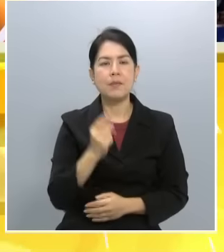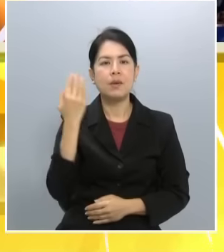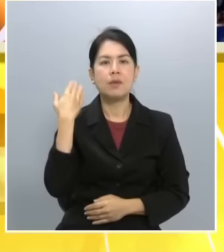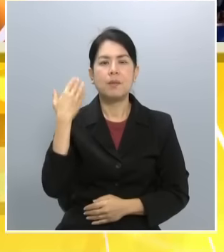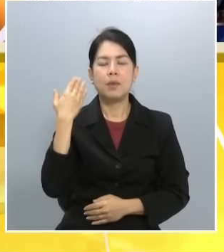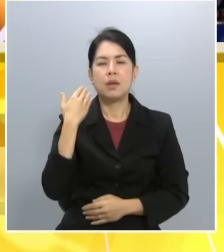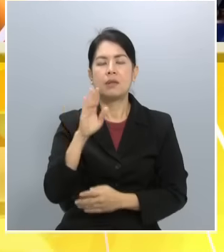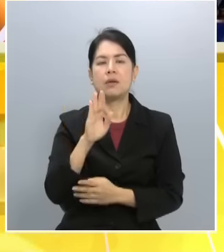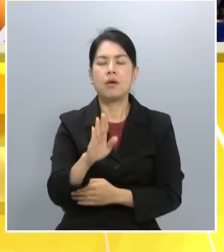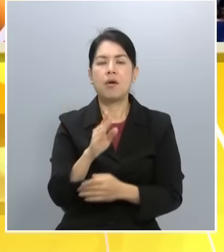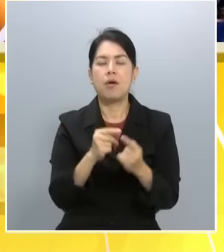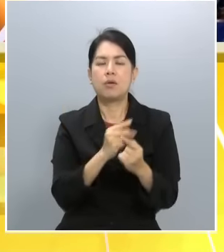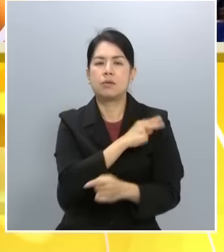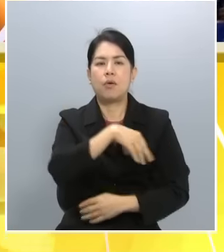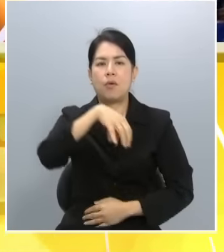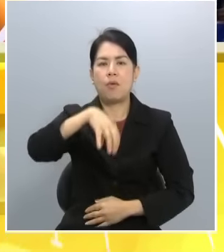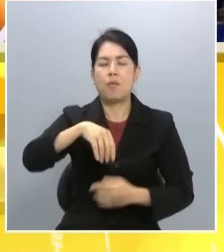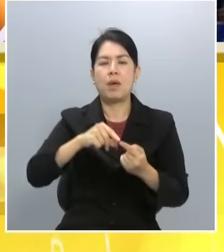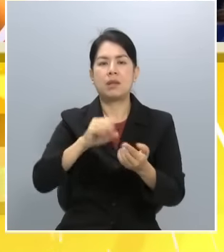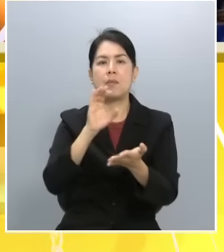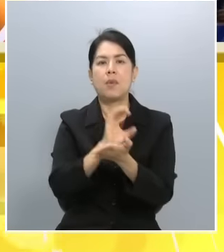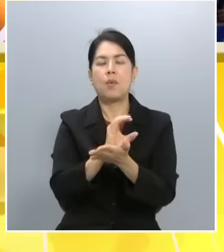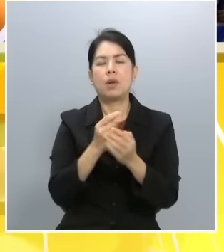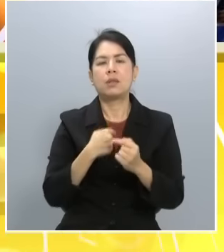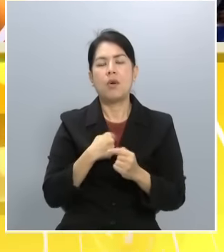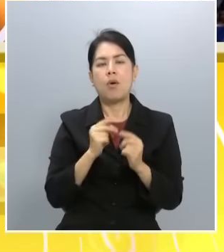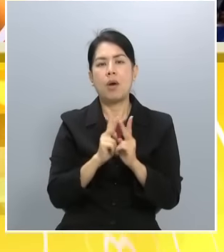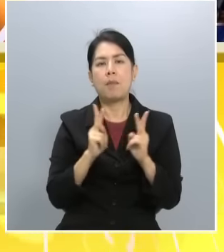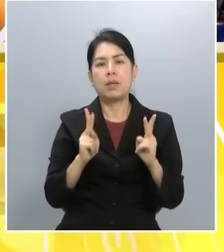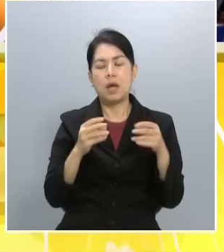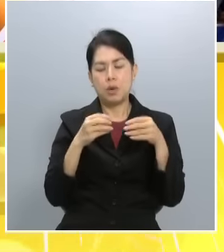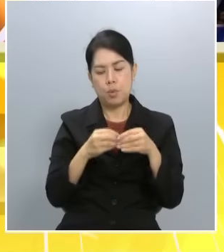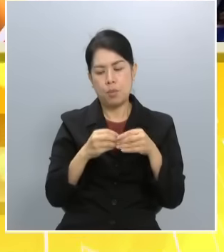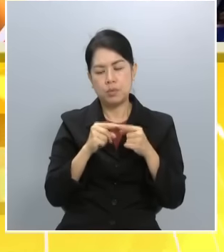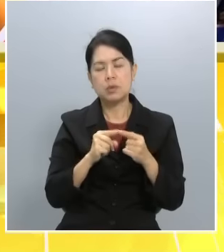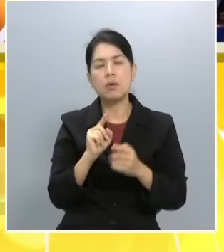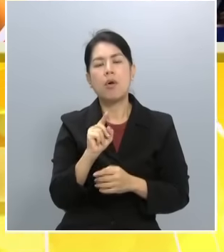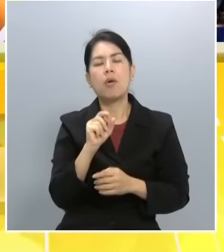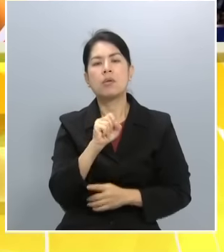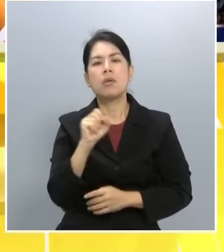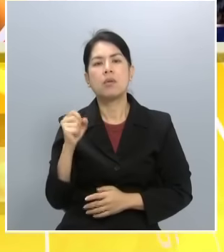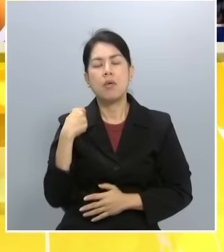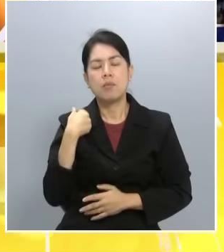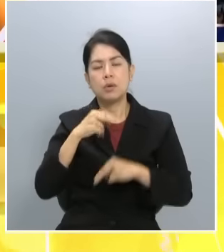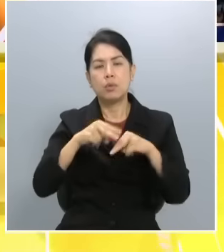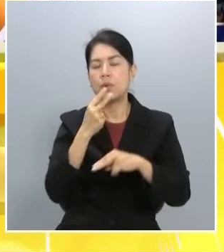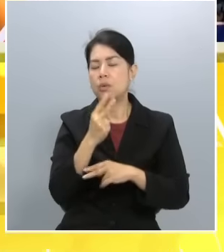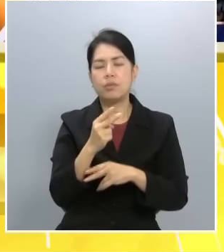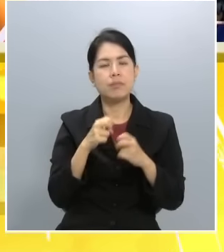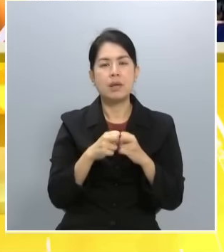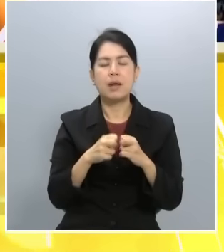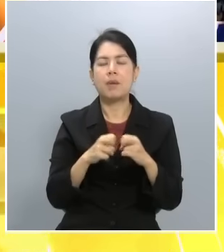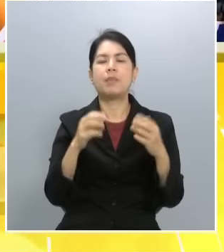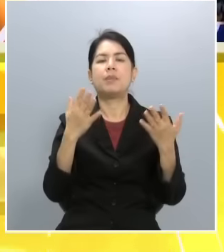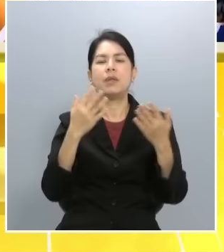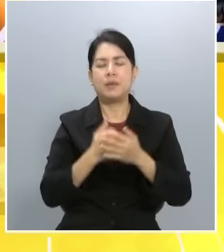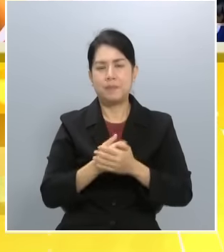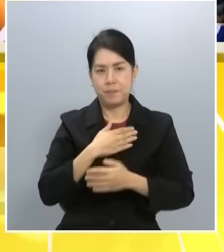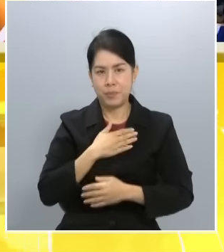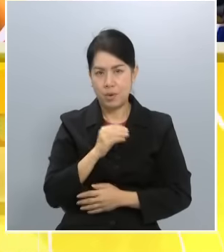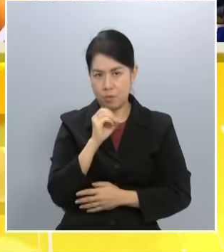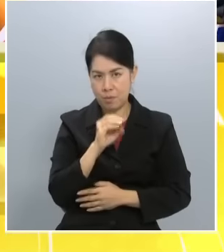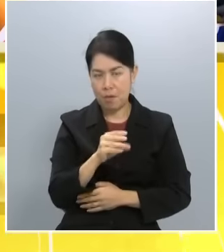าลตำรวจกรรมการไม่มีข้อข้องใจเหลือแต่ข้อข้องใจกรมราชทัณฑ์แล้วก็บอกด้วยนะครับว่าน